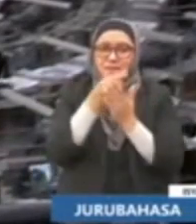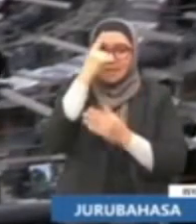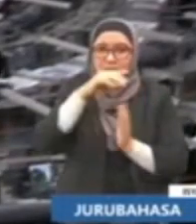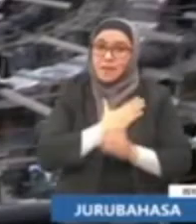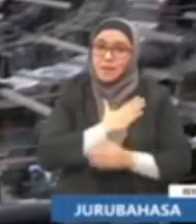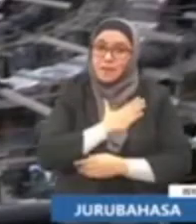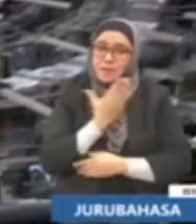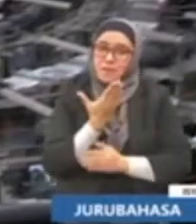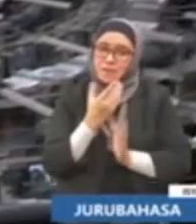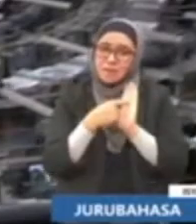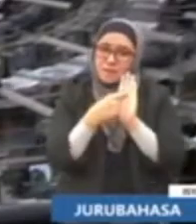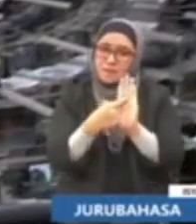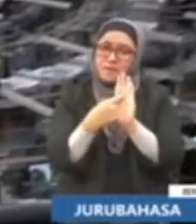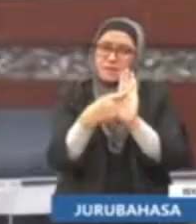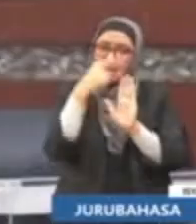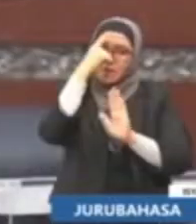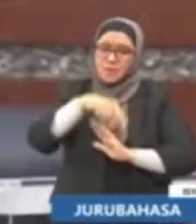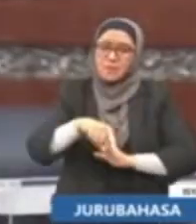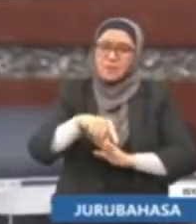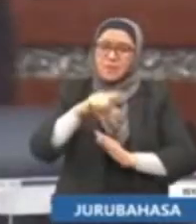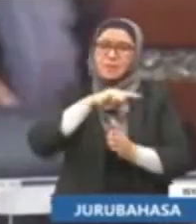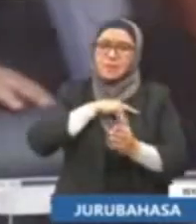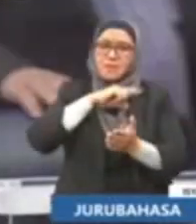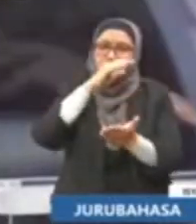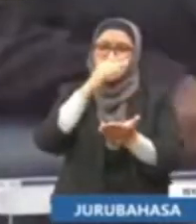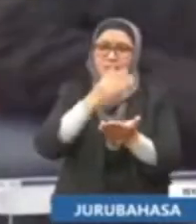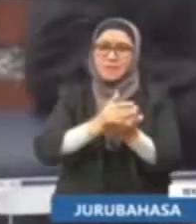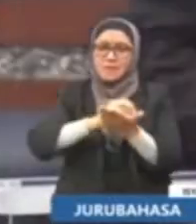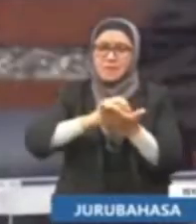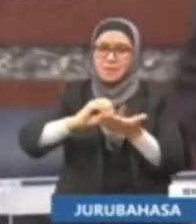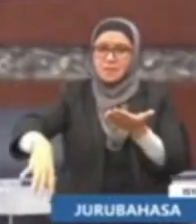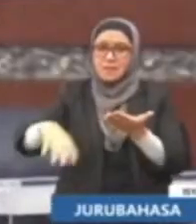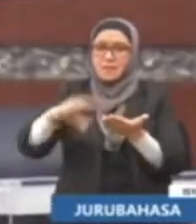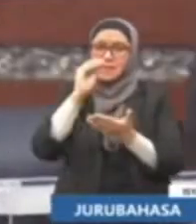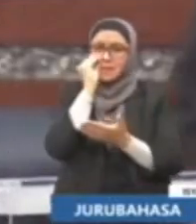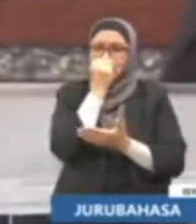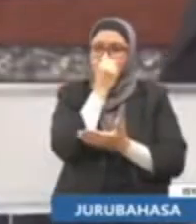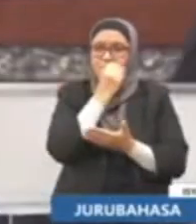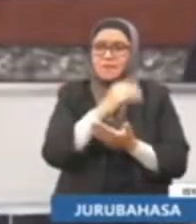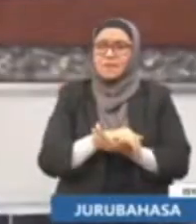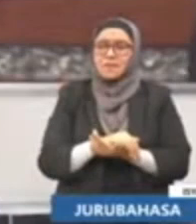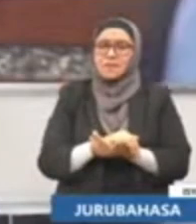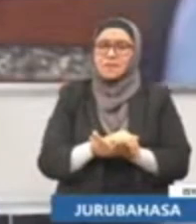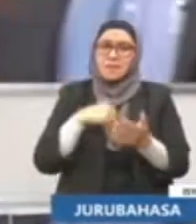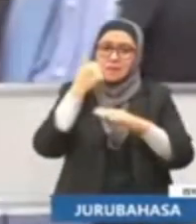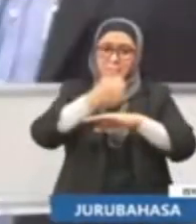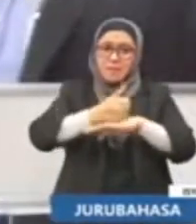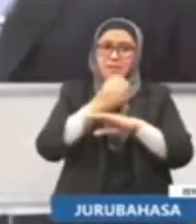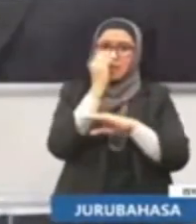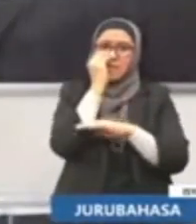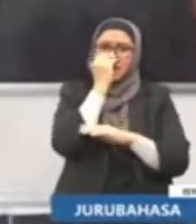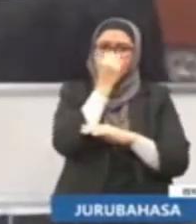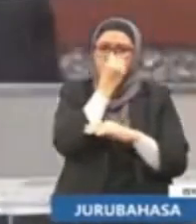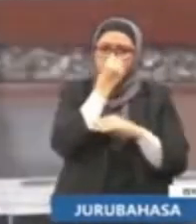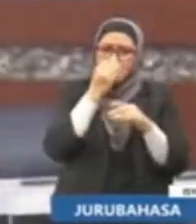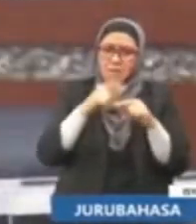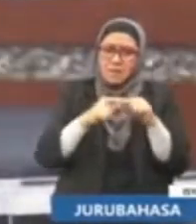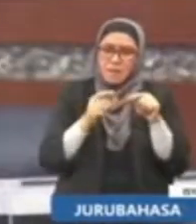ditunjukkan bagi memasukkan vedah wujudkan veda cakru ini boleh diibaratkan